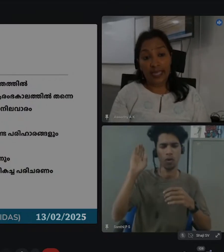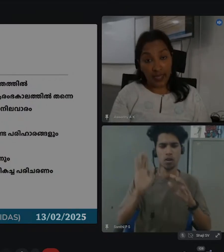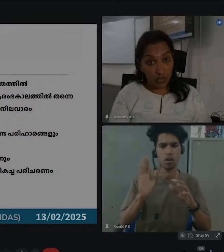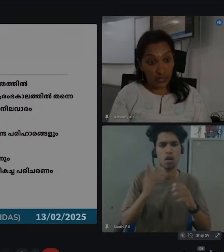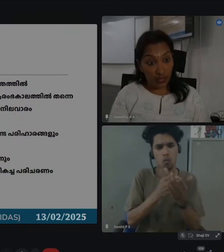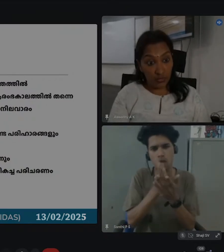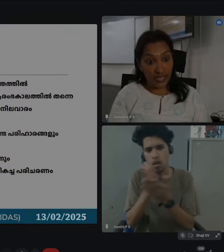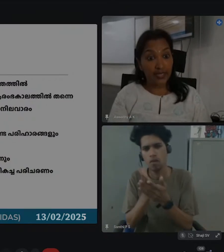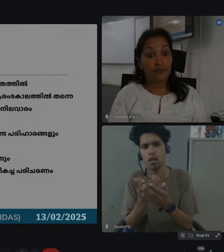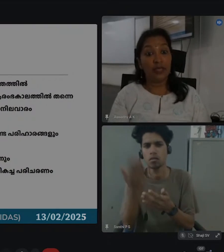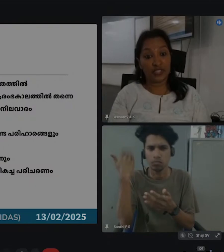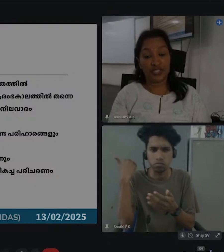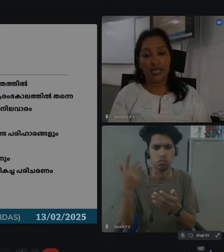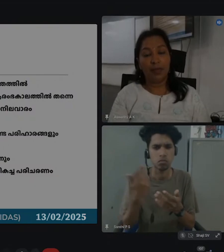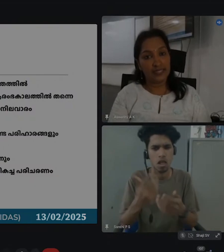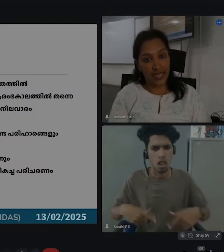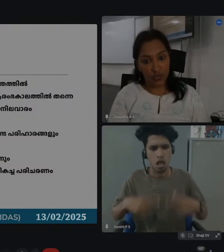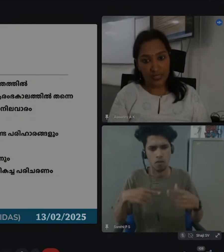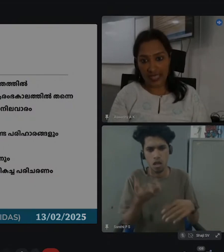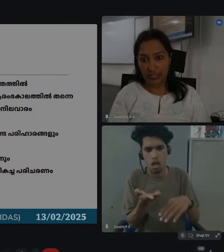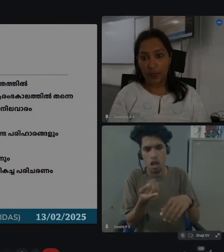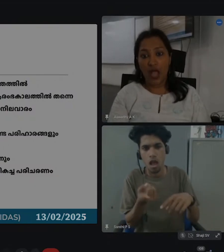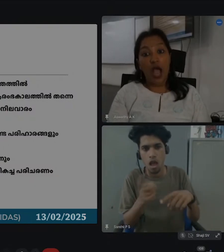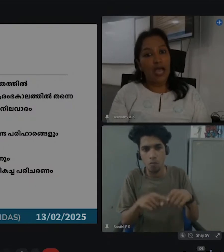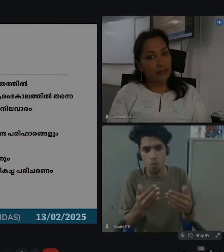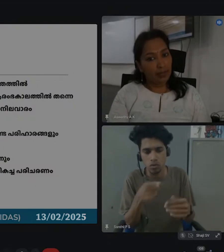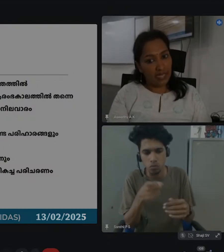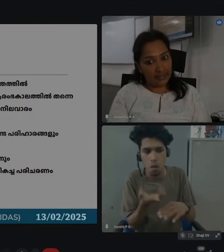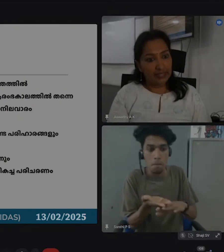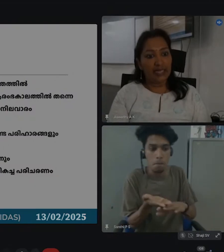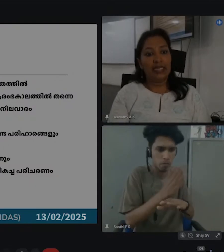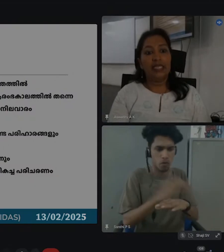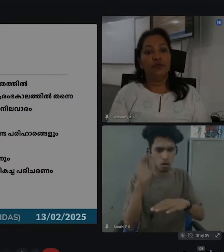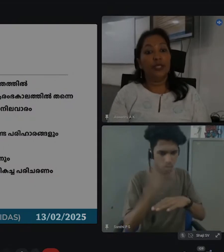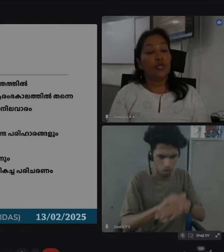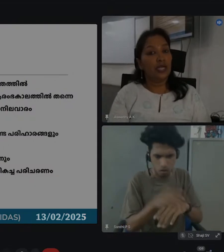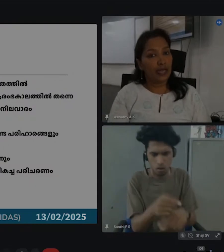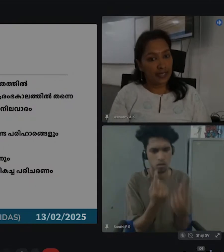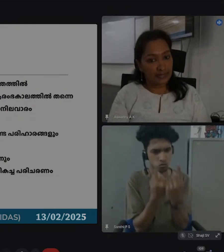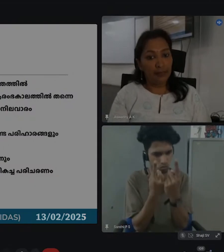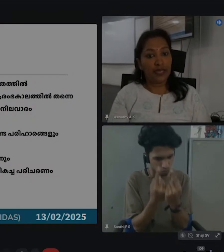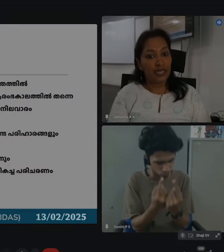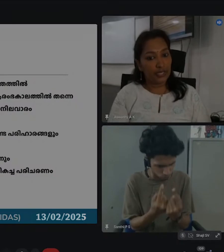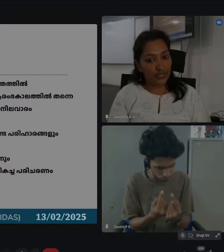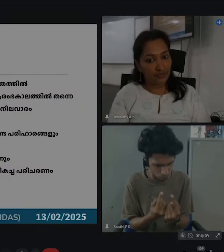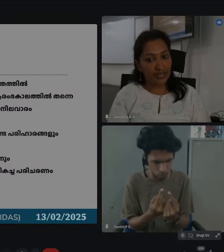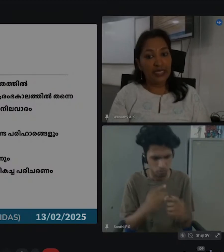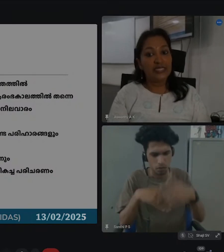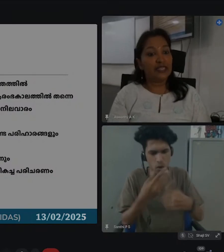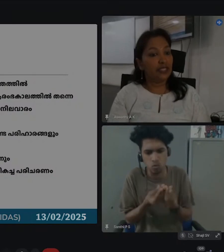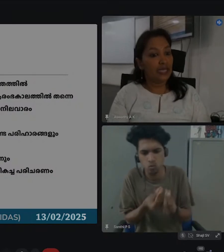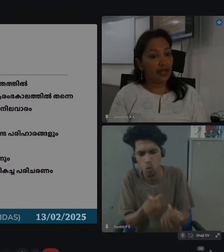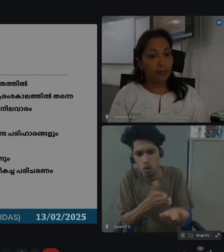ജീവിതത്തിൽ ഉണ്ടായേക്കാവുന്ന പ്രശ്നങ്ങളെ മാറ്റാൻ സാധിക്കും. ആരംഭകാലത്തിൽ തന്നെ ഈ ബുദ്ധിമുട്ടുകൾ കണ്ടെത്തി പരിഹരിക്കുന്നത്